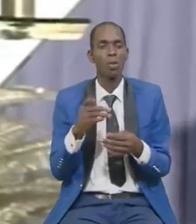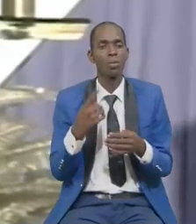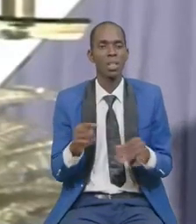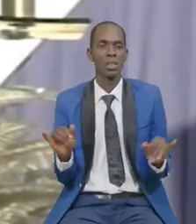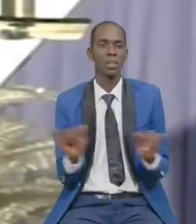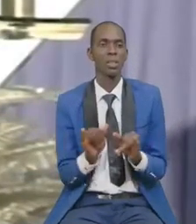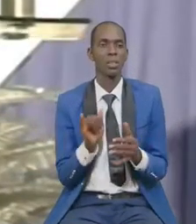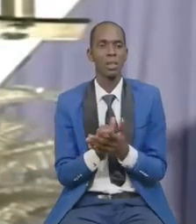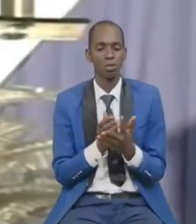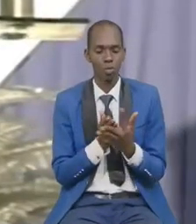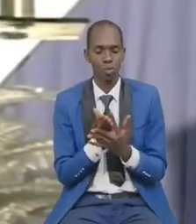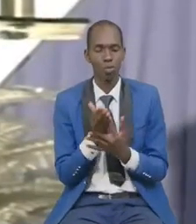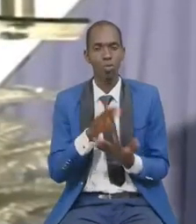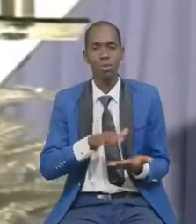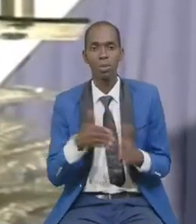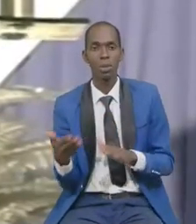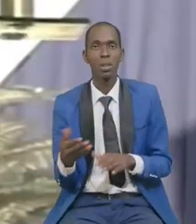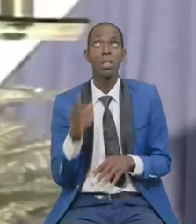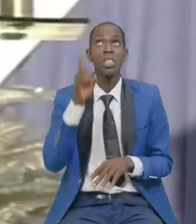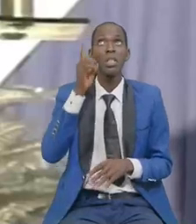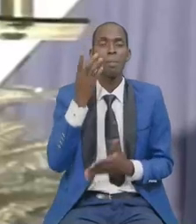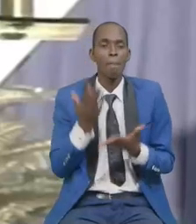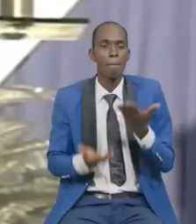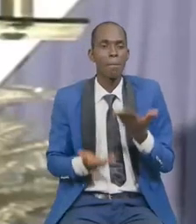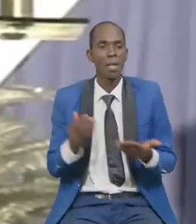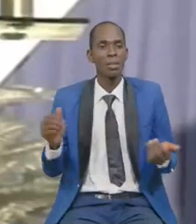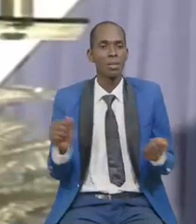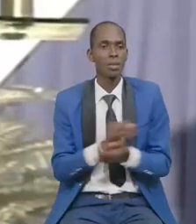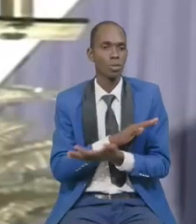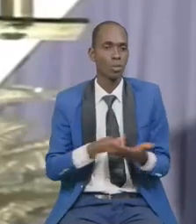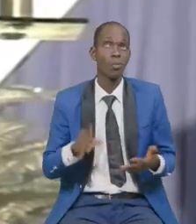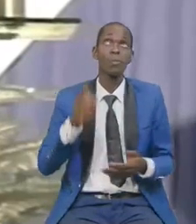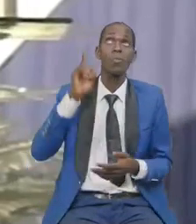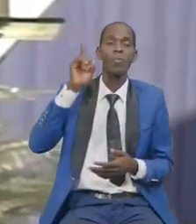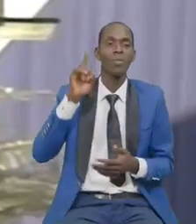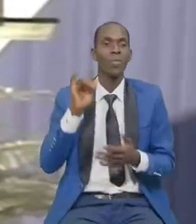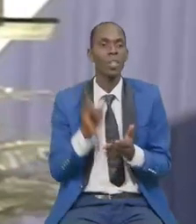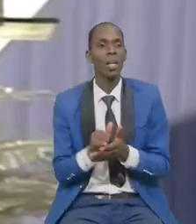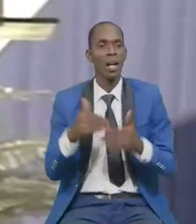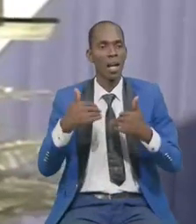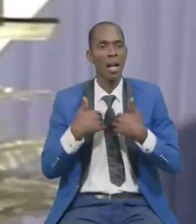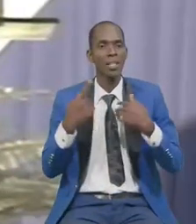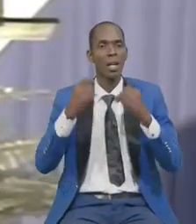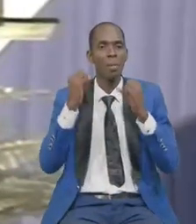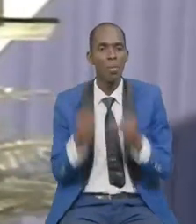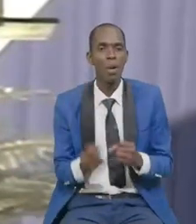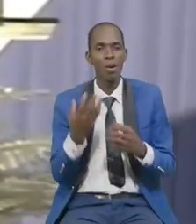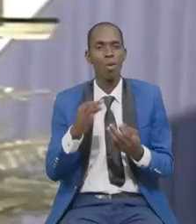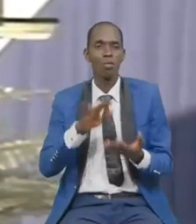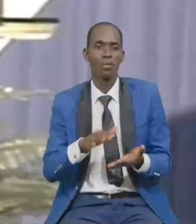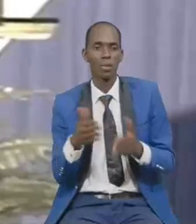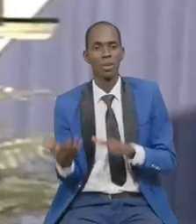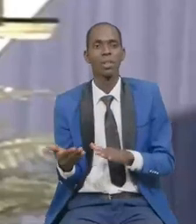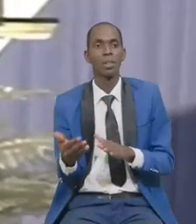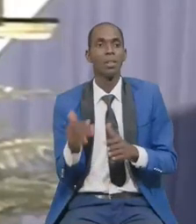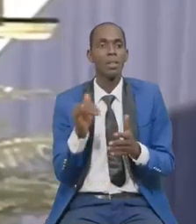la mort, il détruise celui qui a le pouvoir du péché,